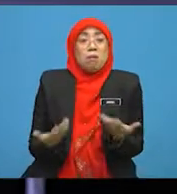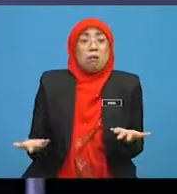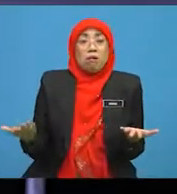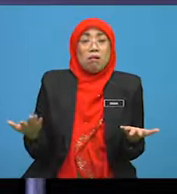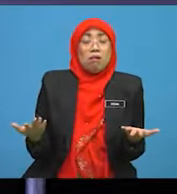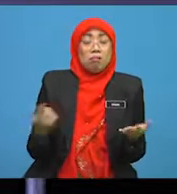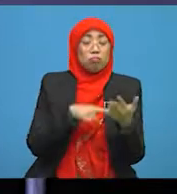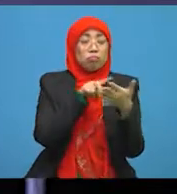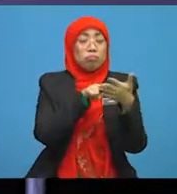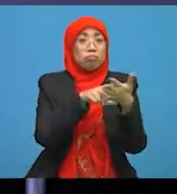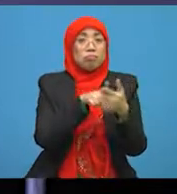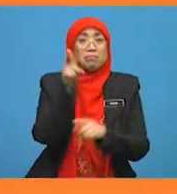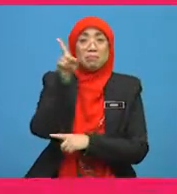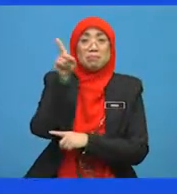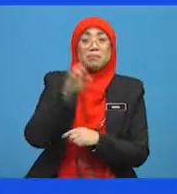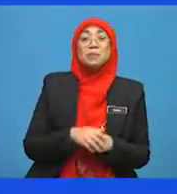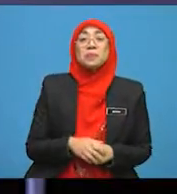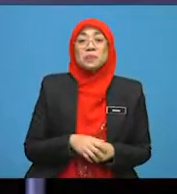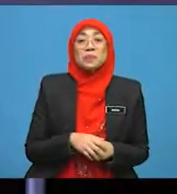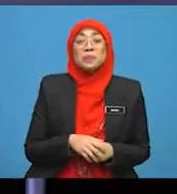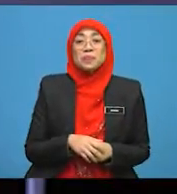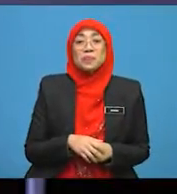membincangkan sinonim terlebih dahulu.